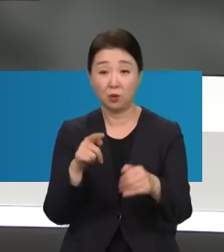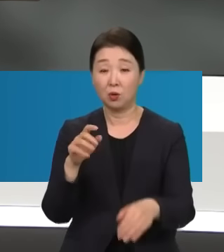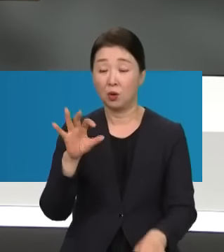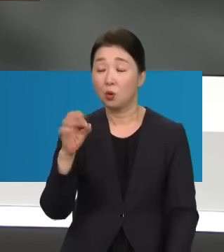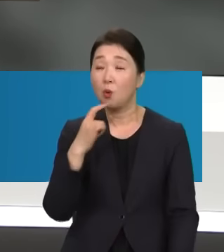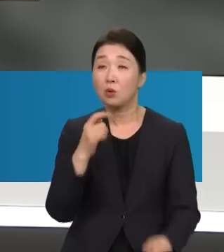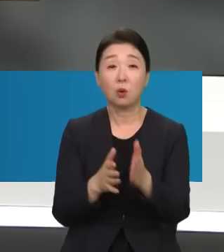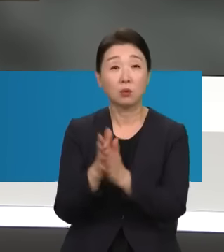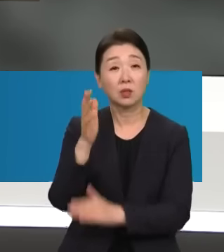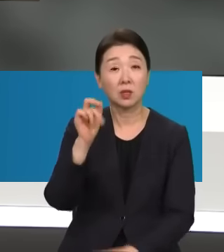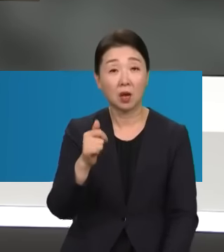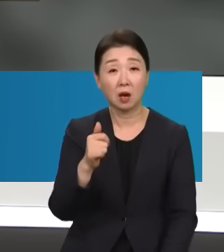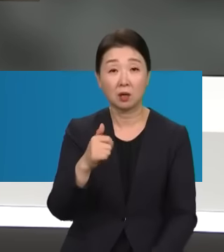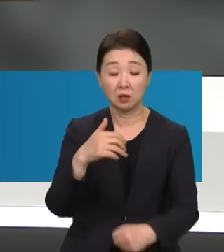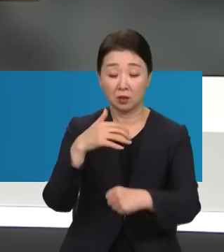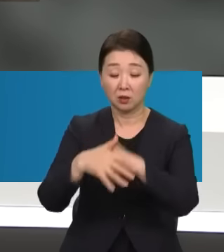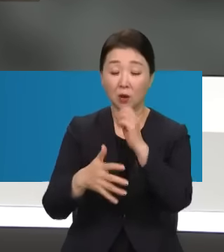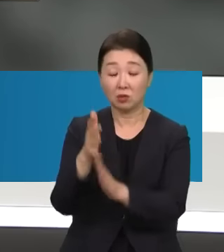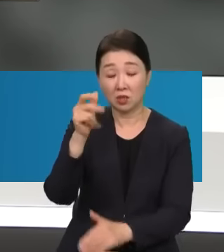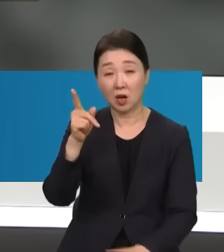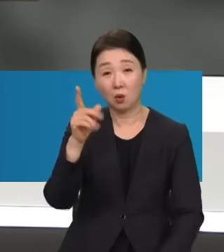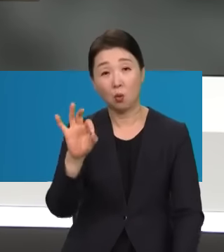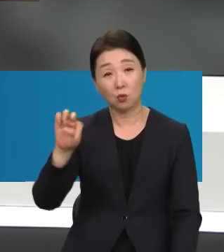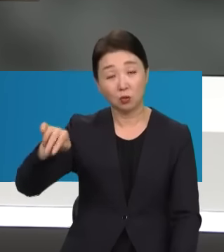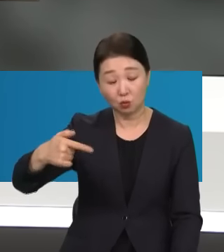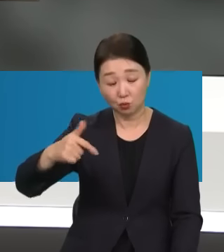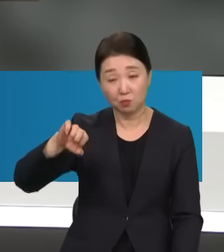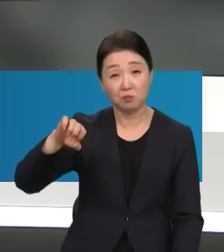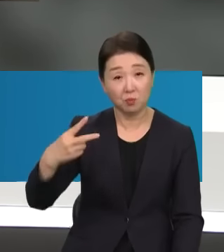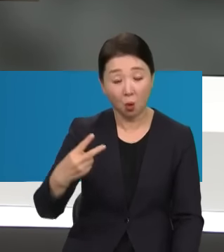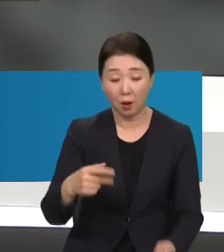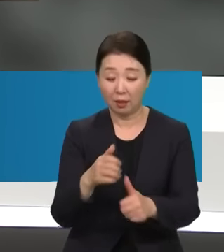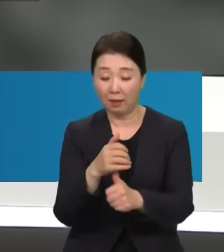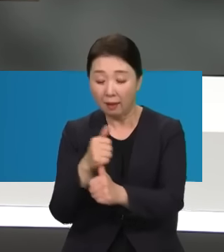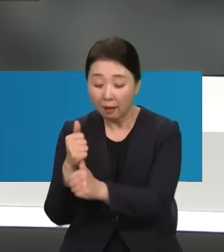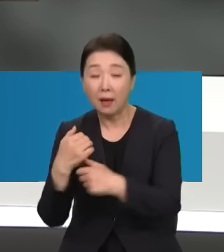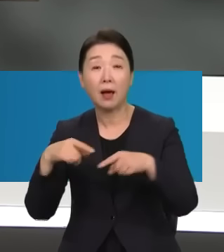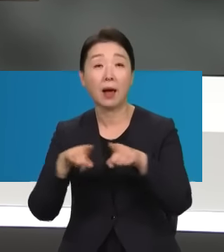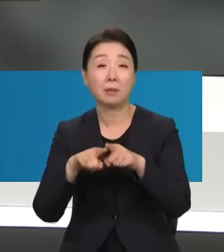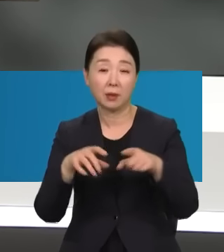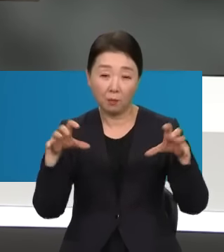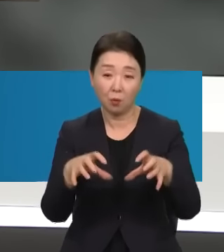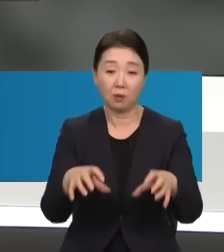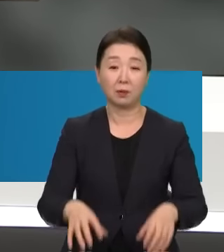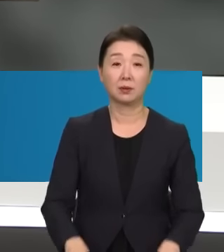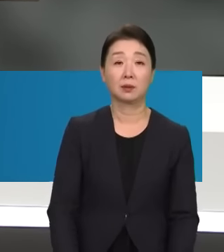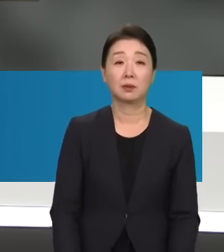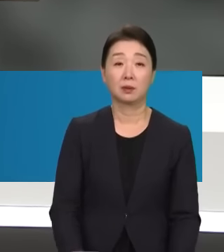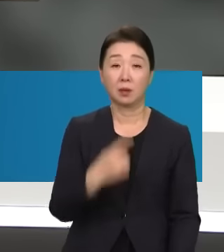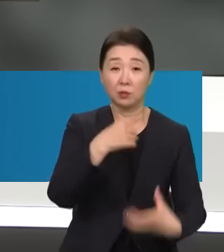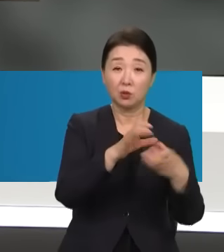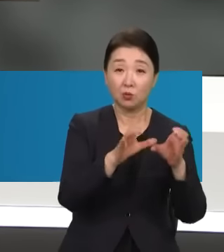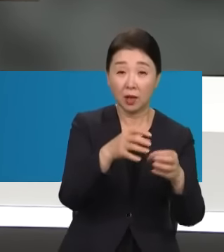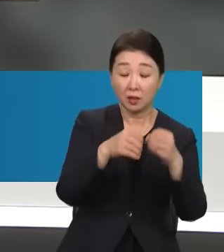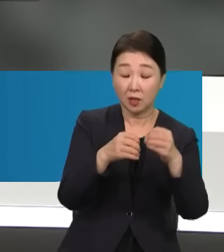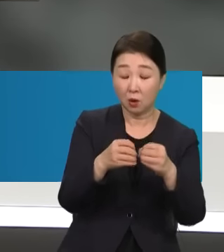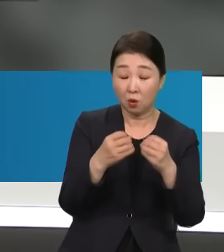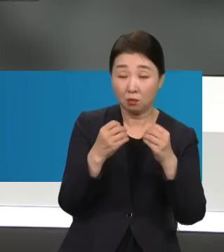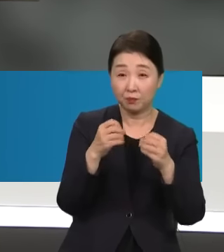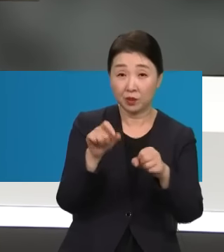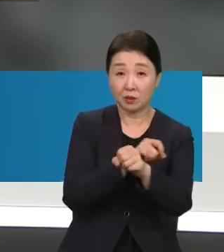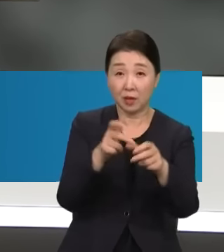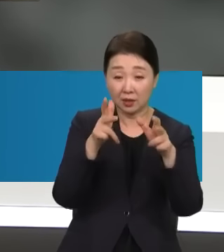서울시장과 홍준표 대구시장의 측근으로 알려진 인물까지 모두 한자리에 함께 있습니다. 민주당은 창원 산단 발표